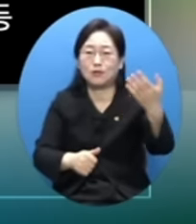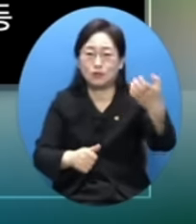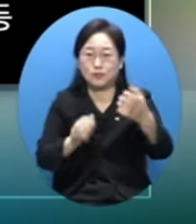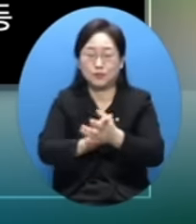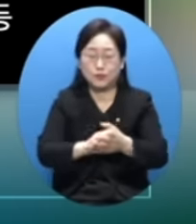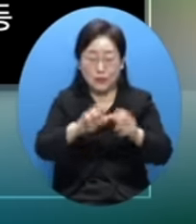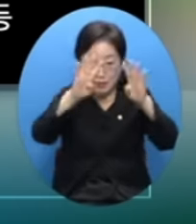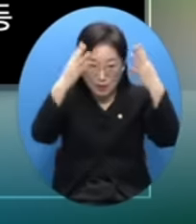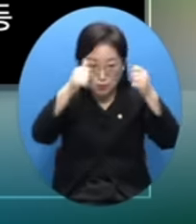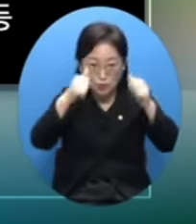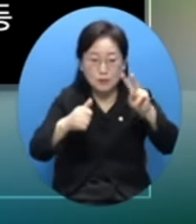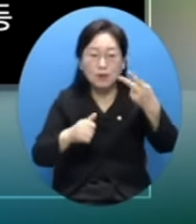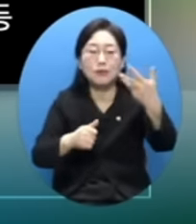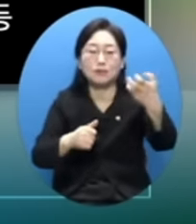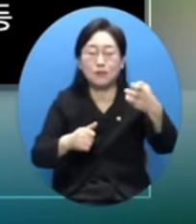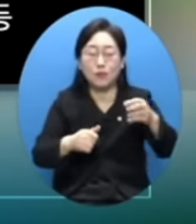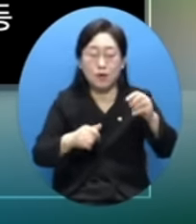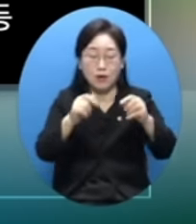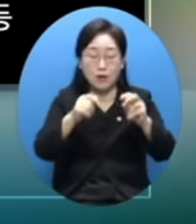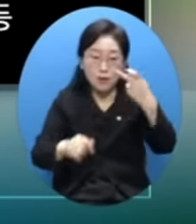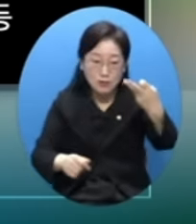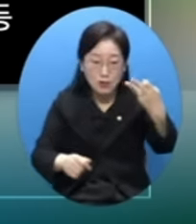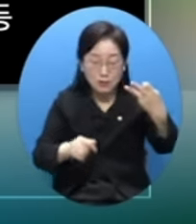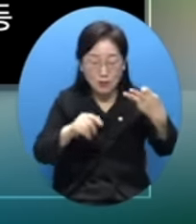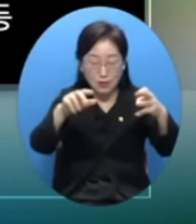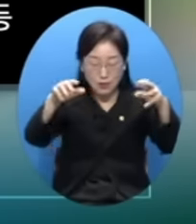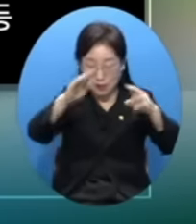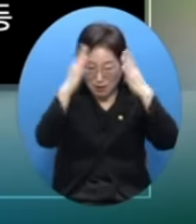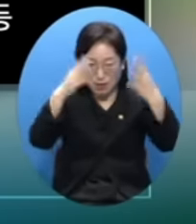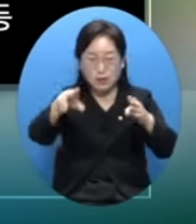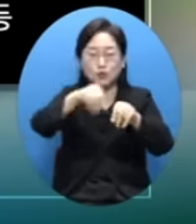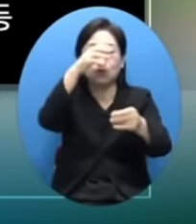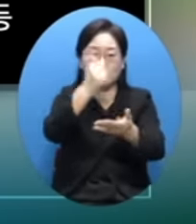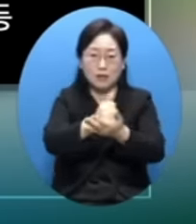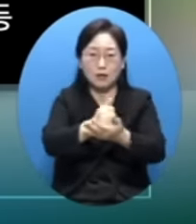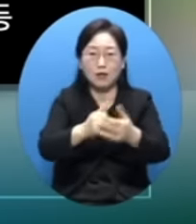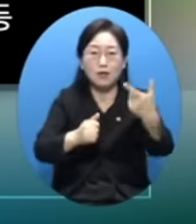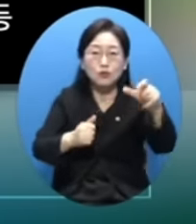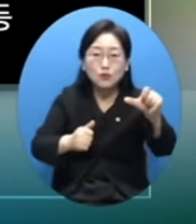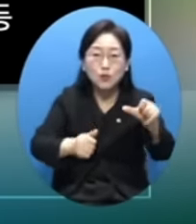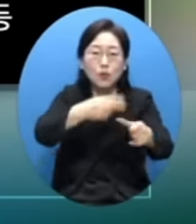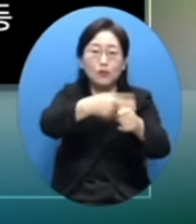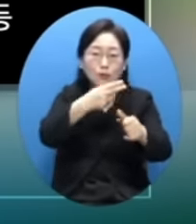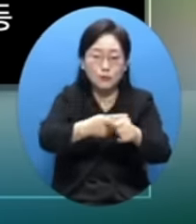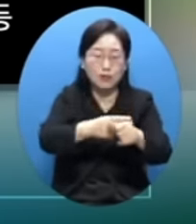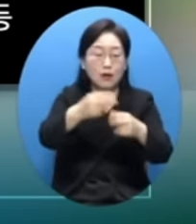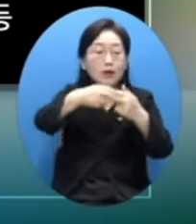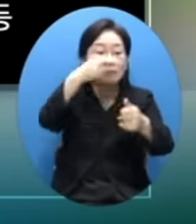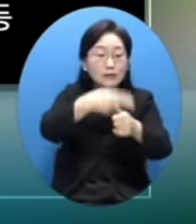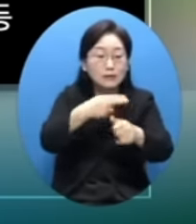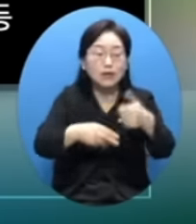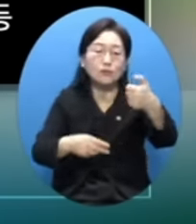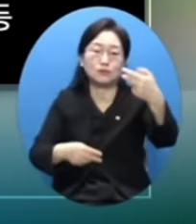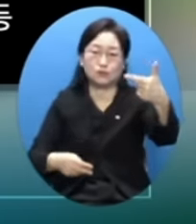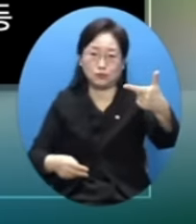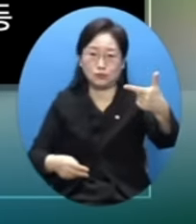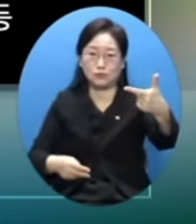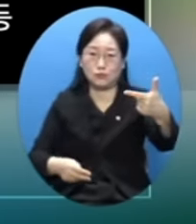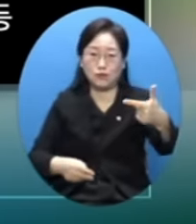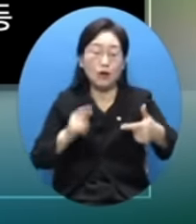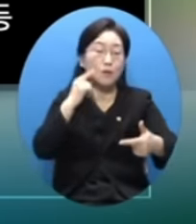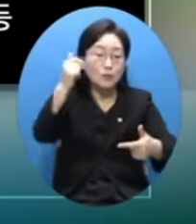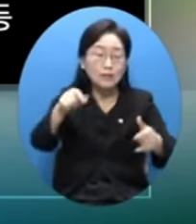285명이 133명의 대학총장 65명의 교수와 교수와 의사가 56명